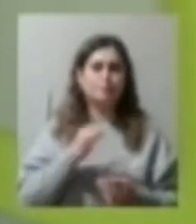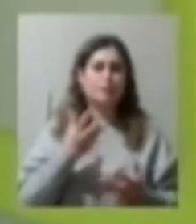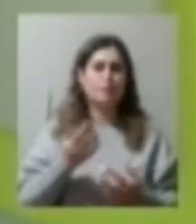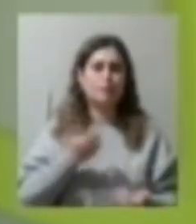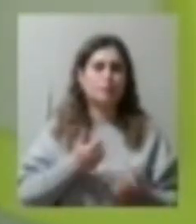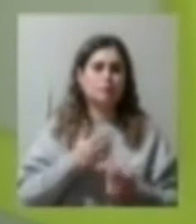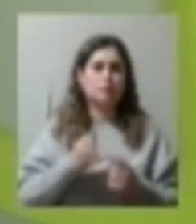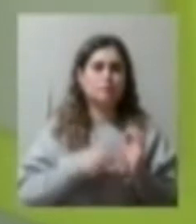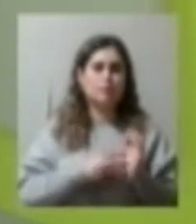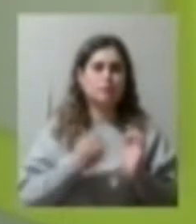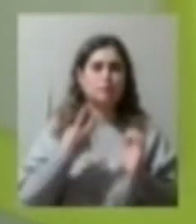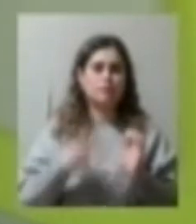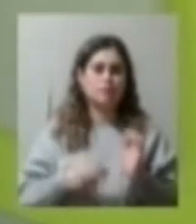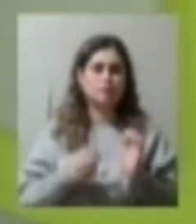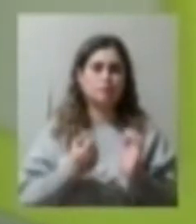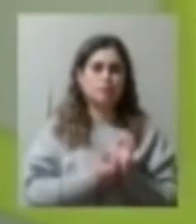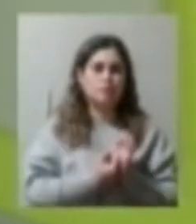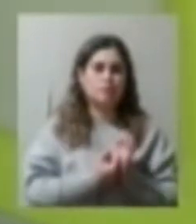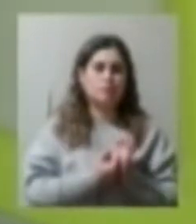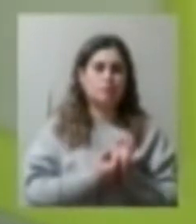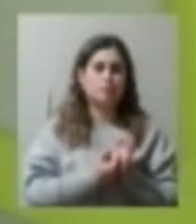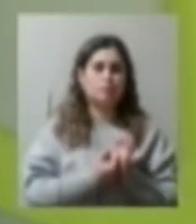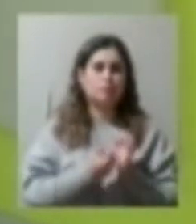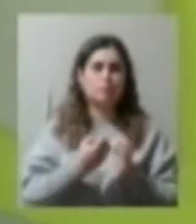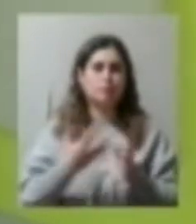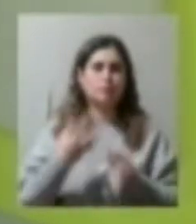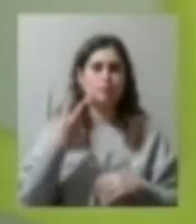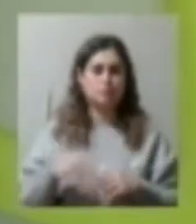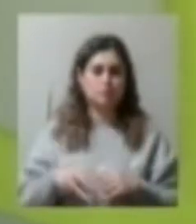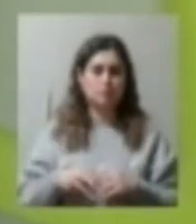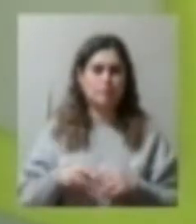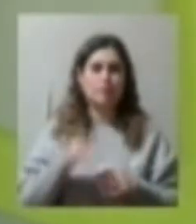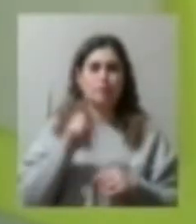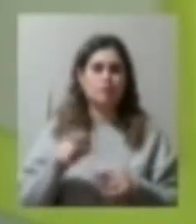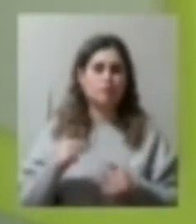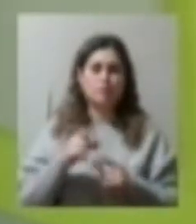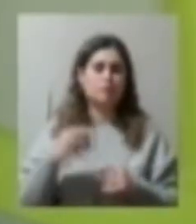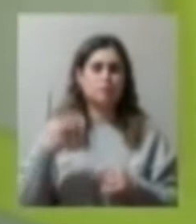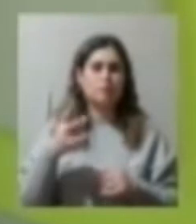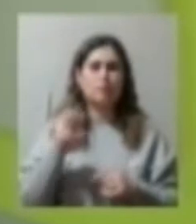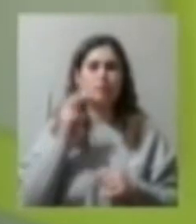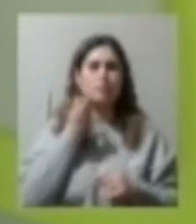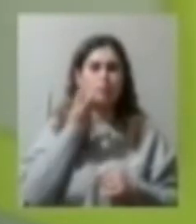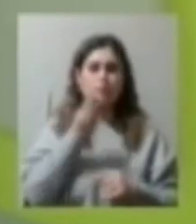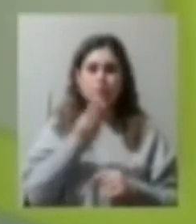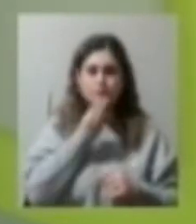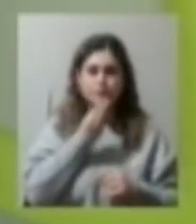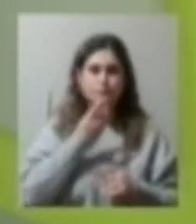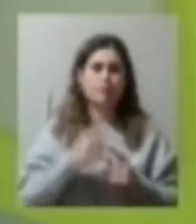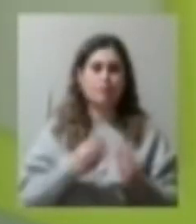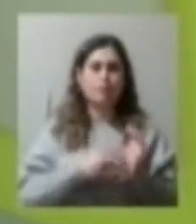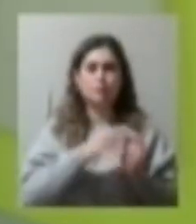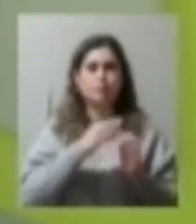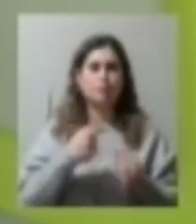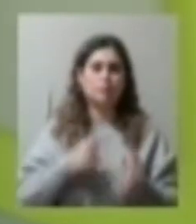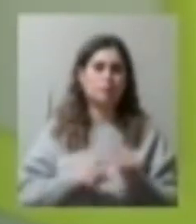з 8:30. Ми приймаємо до 15:30 людей без перерви на обід. З 8:00 ми